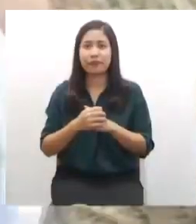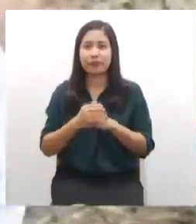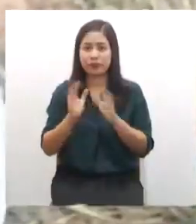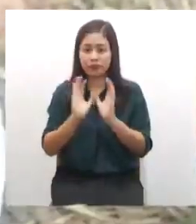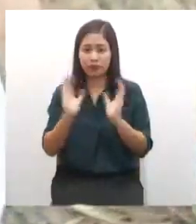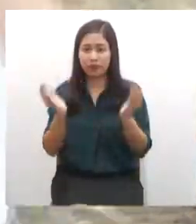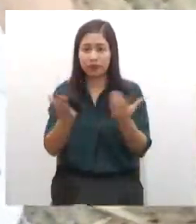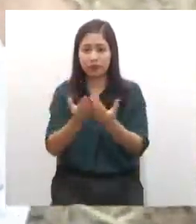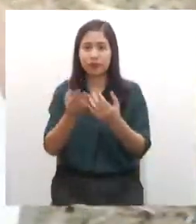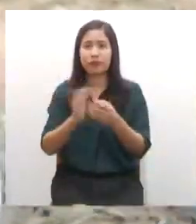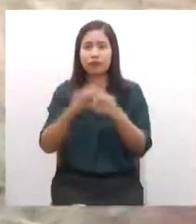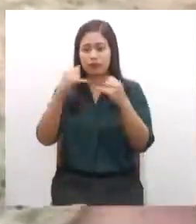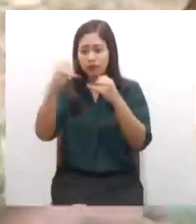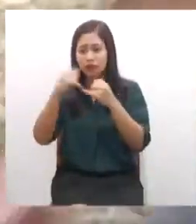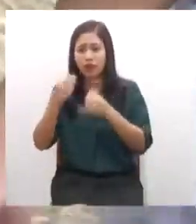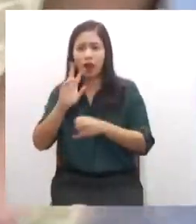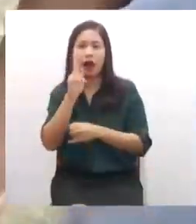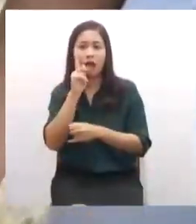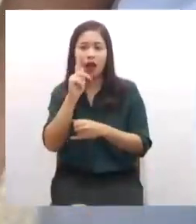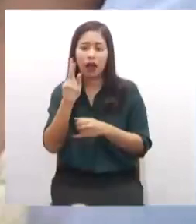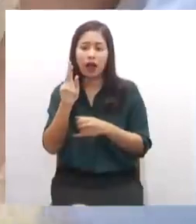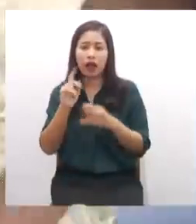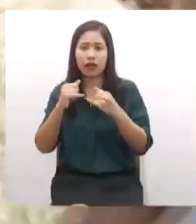างดินน้ำผสมให้เข้ากัน